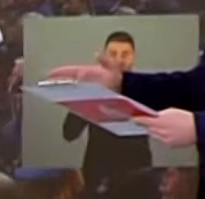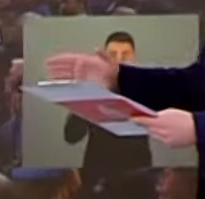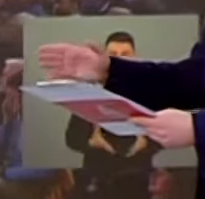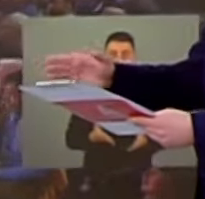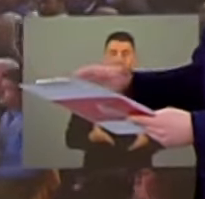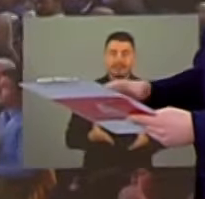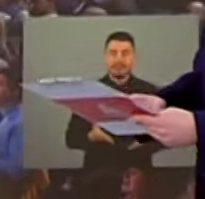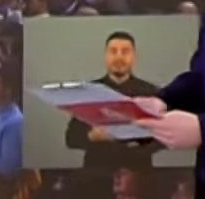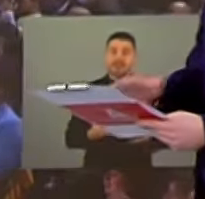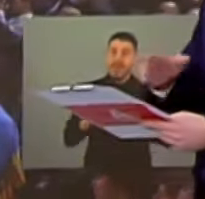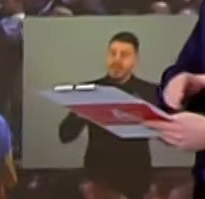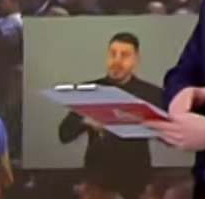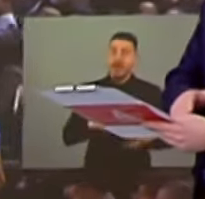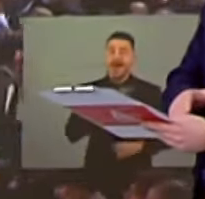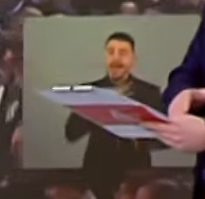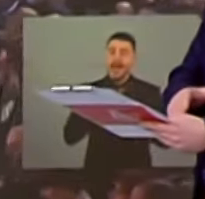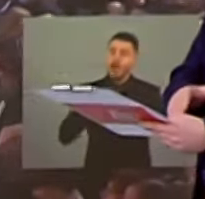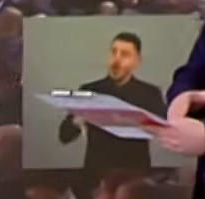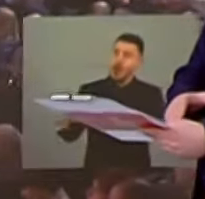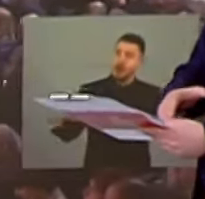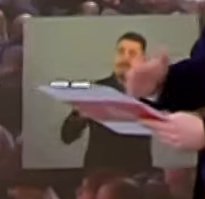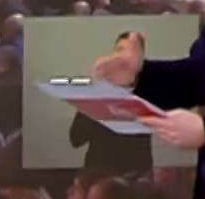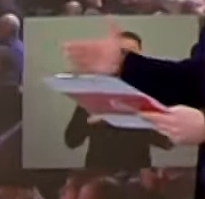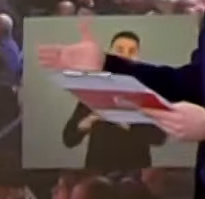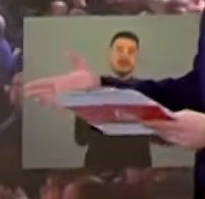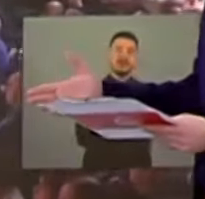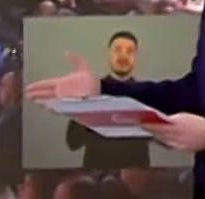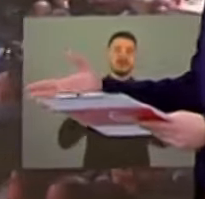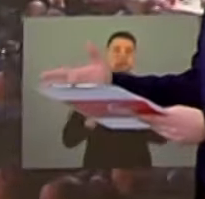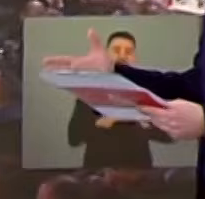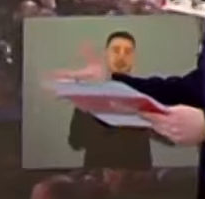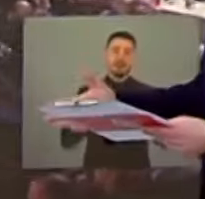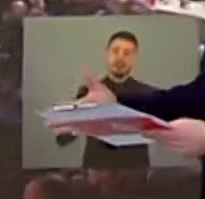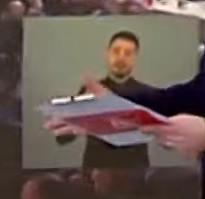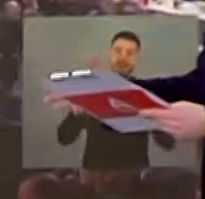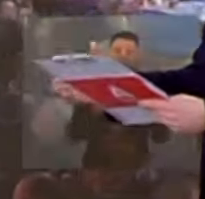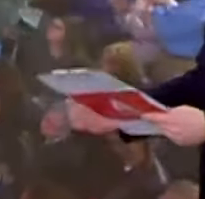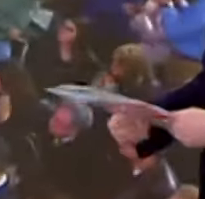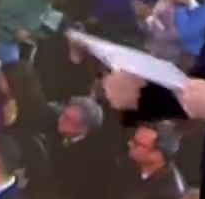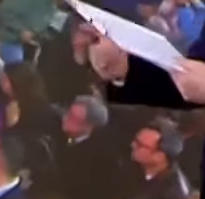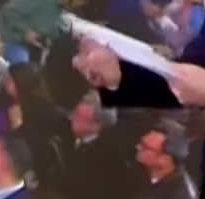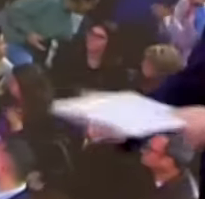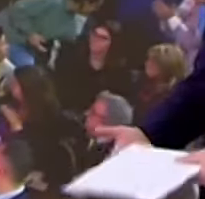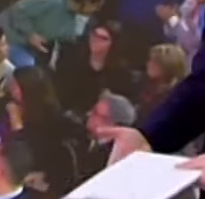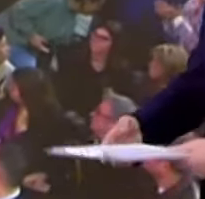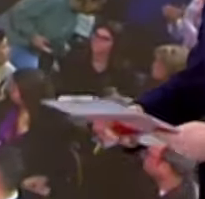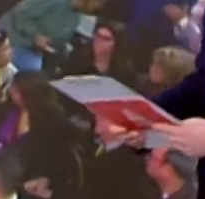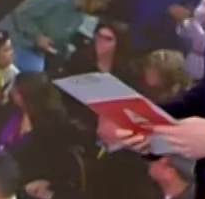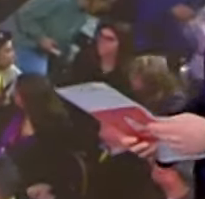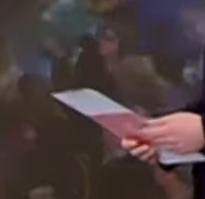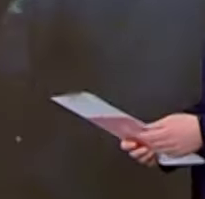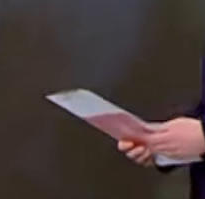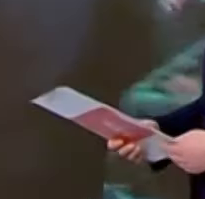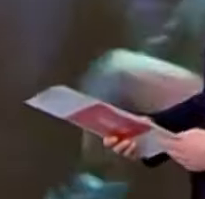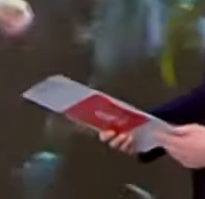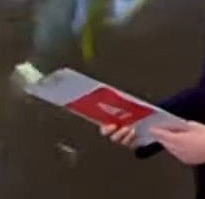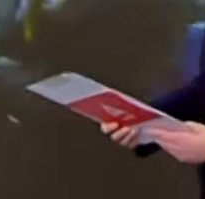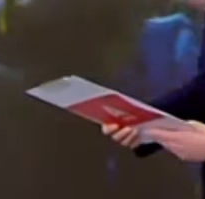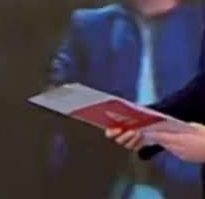το συνέδριο επιβεβαίωσε ομόφωνα την εμπιστοσύνη του στον πρόεδρο και είπε ότι δεν χρειάζονται εκλογές. Αυτή είναι η ερμηνεία ουσιαστικά που κάνει η